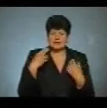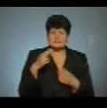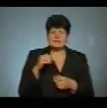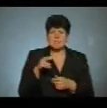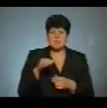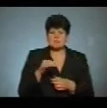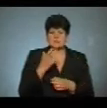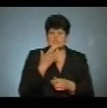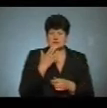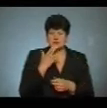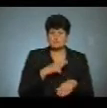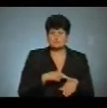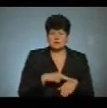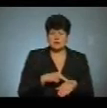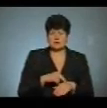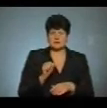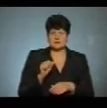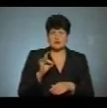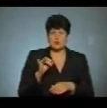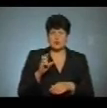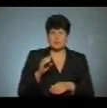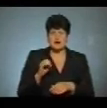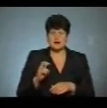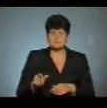розслідувань Нацполіції України Андрій Рубель. За